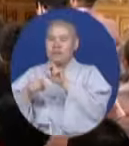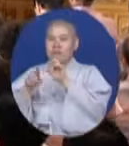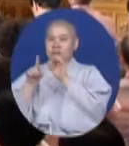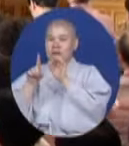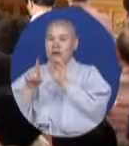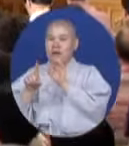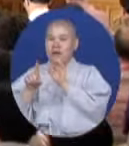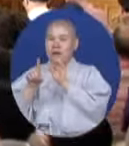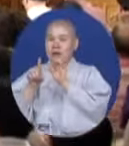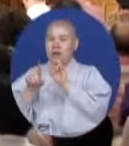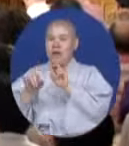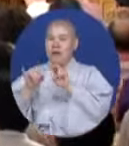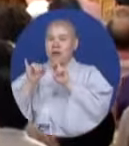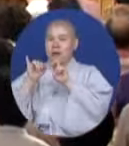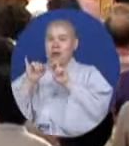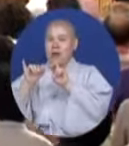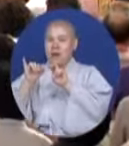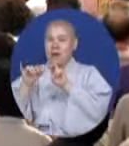하